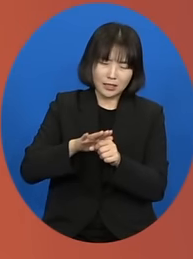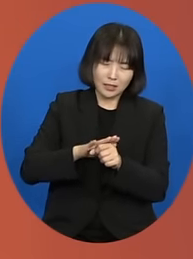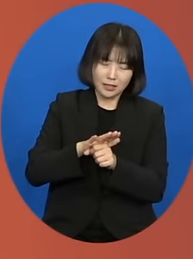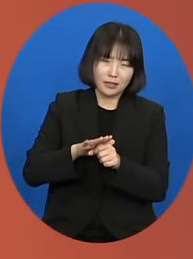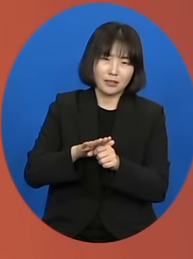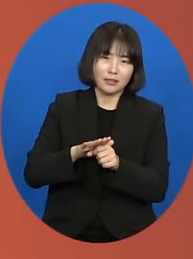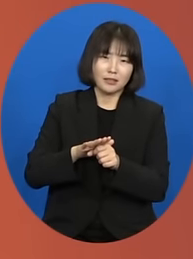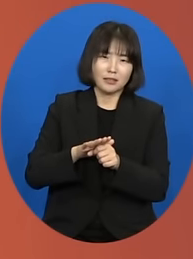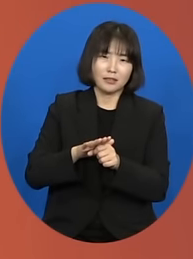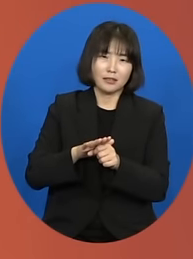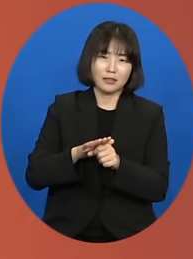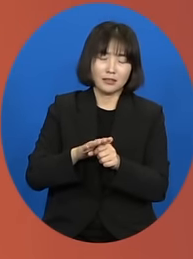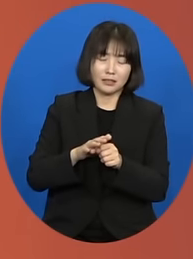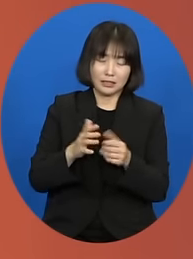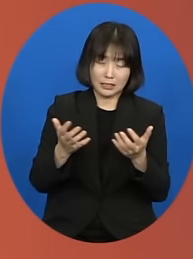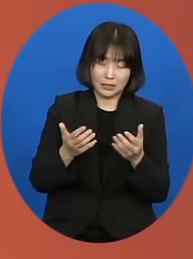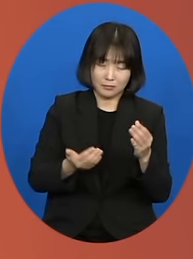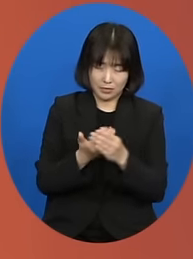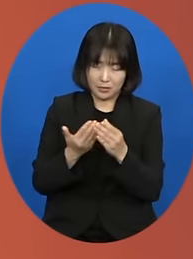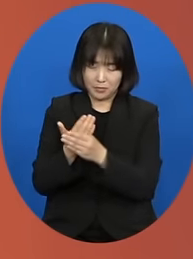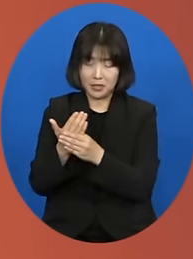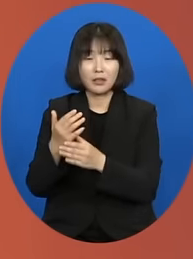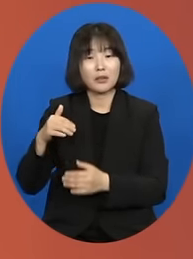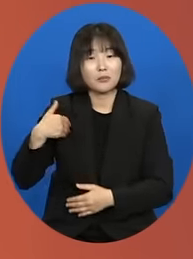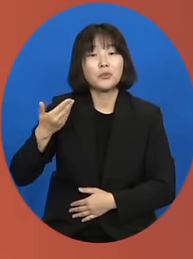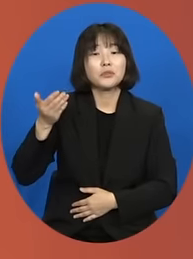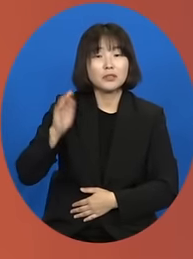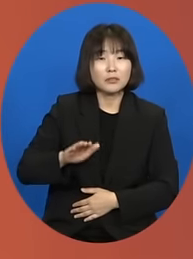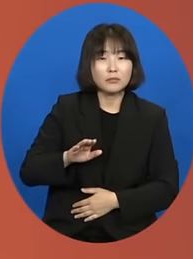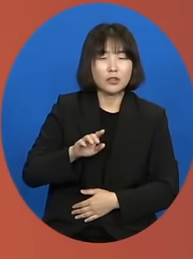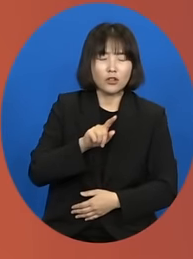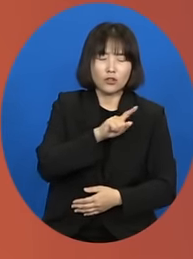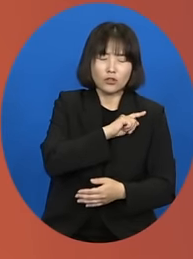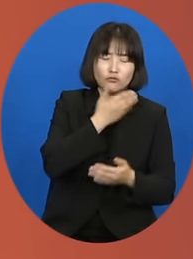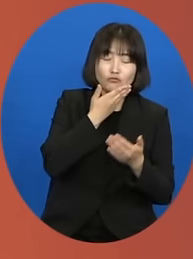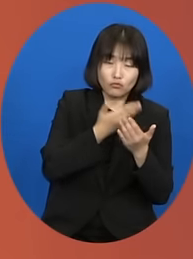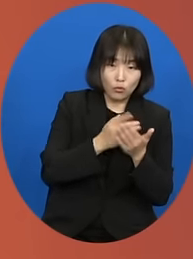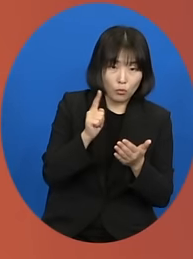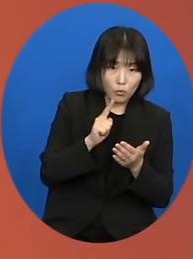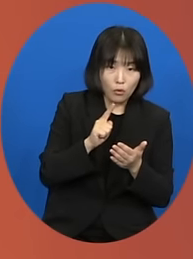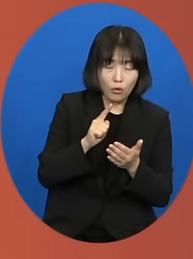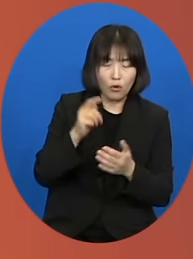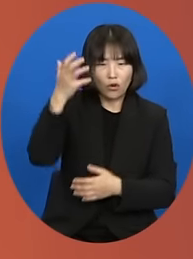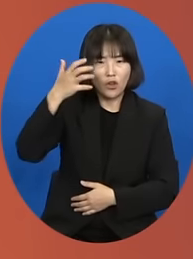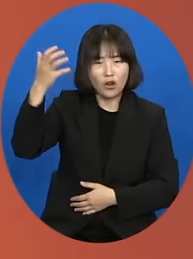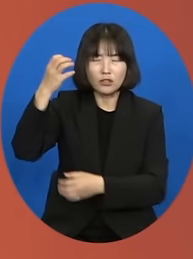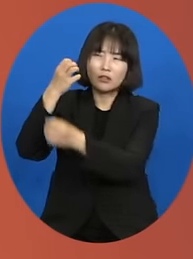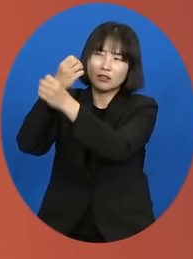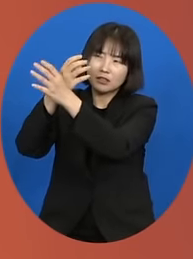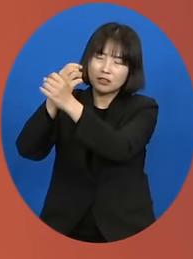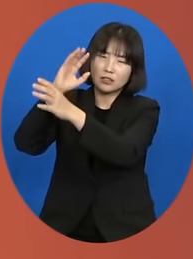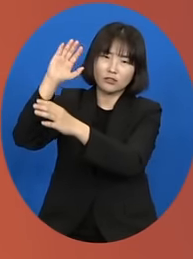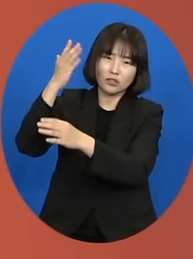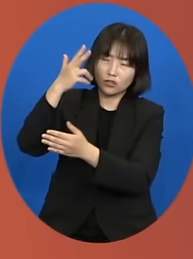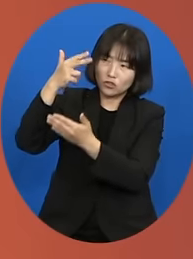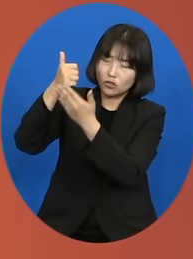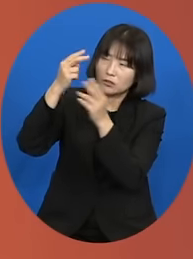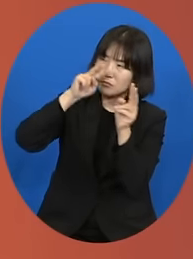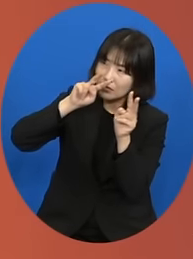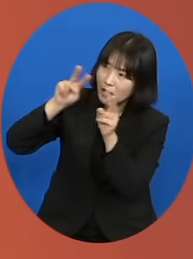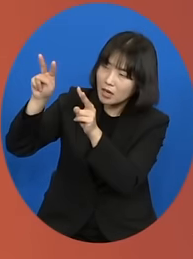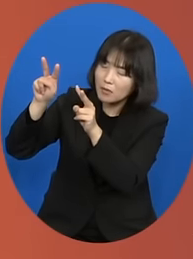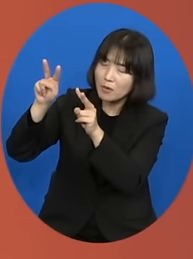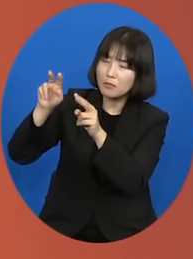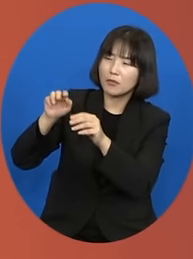수 없습니다. 그러나 중요한 것은 우리의 기준점 대신 영적 등대 대신 주님을 바라보며 한 걸음 한